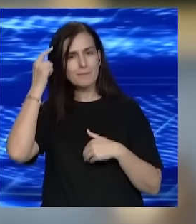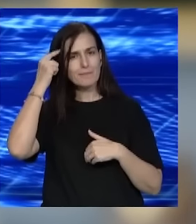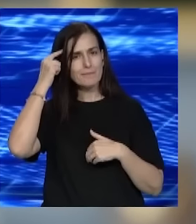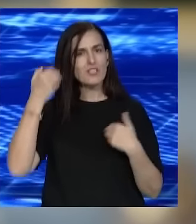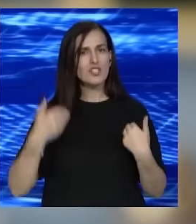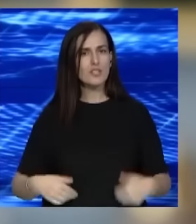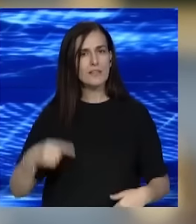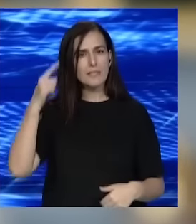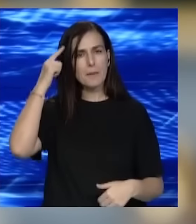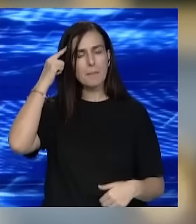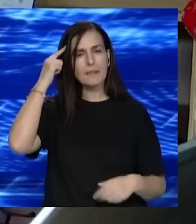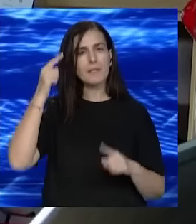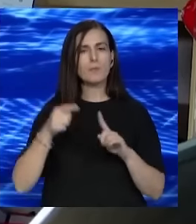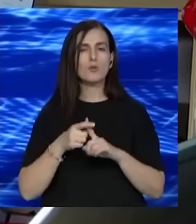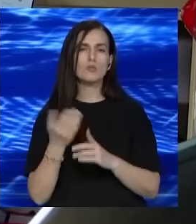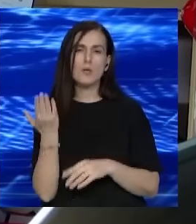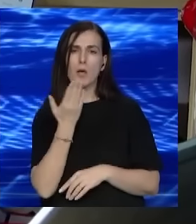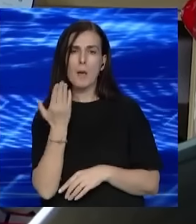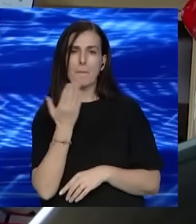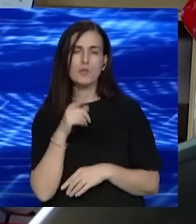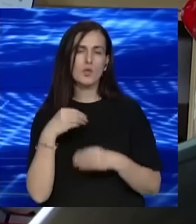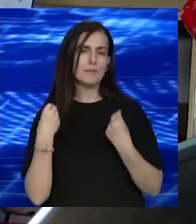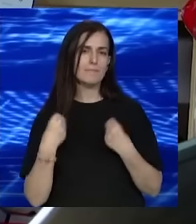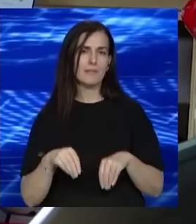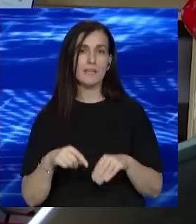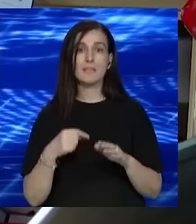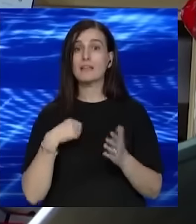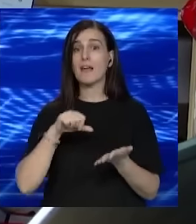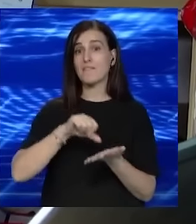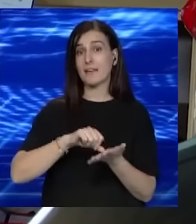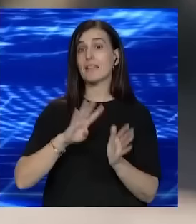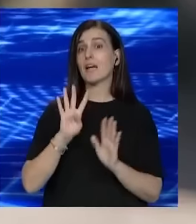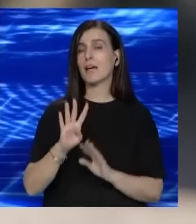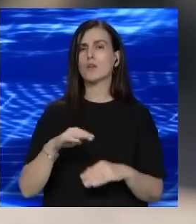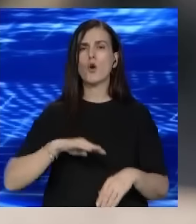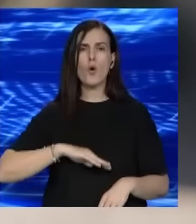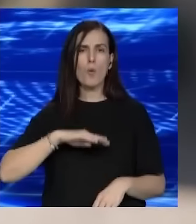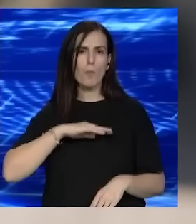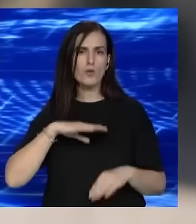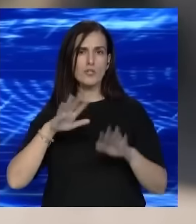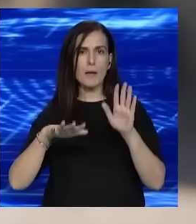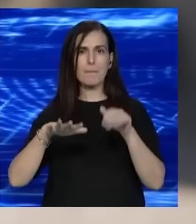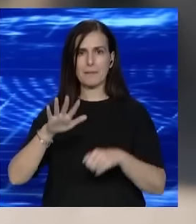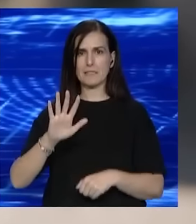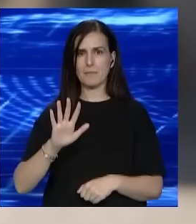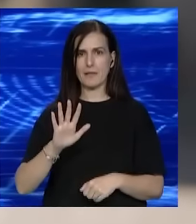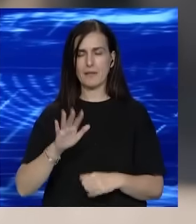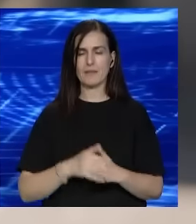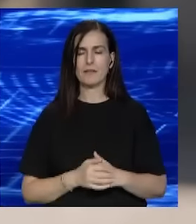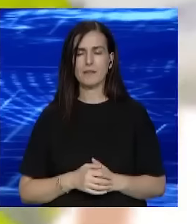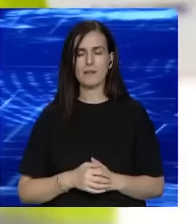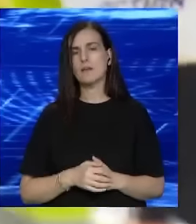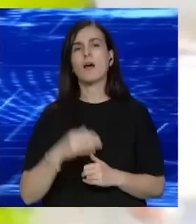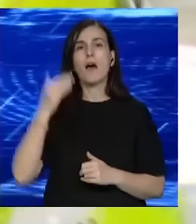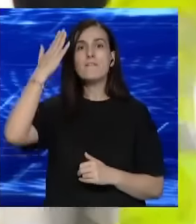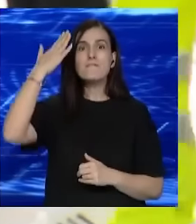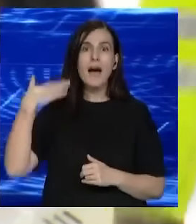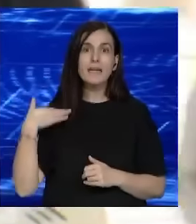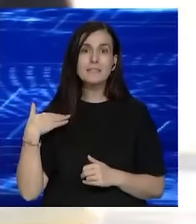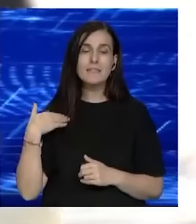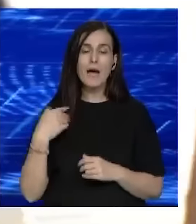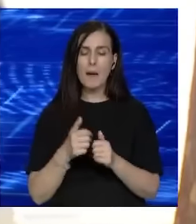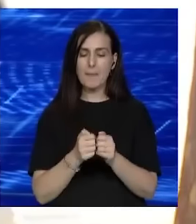si dhe në performancën akademike. Ne qëndrojmë në vendin e 4, për moshën 15 vjeç. Për sa i përket vajzave, Shqipëria mban vendin e parë për përdorimin e